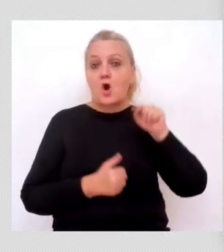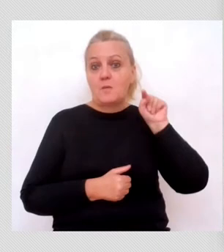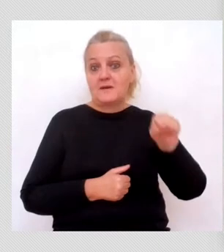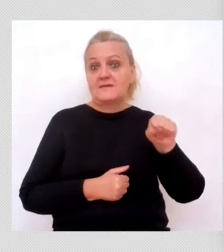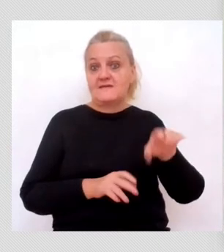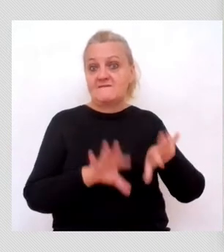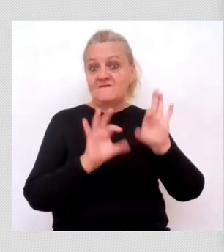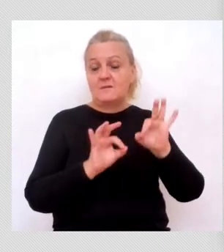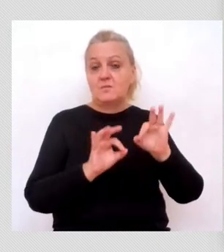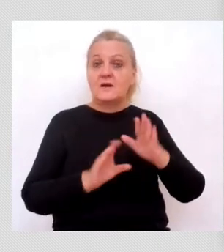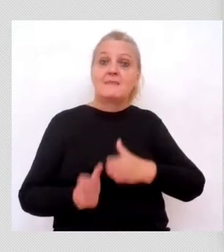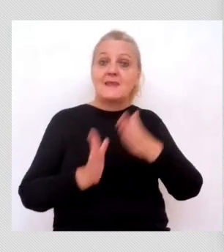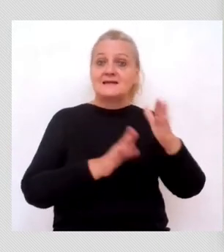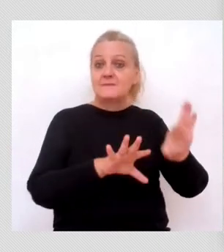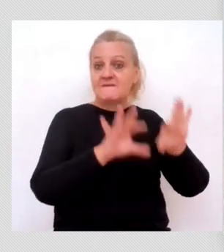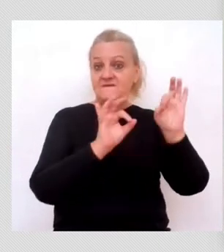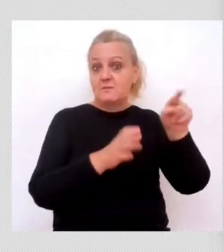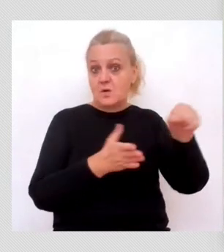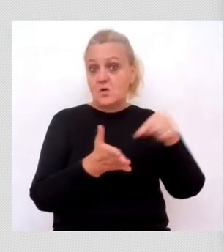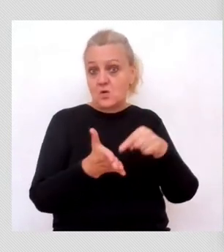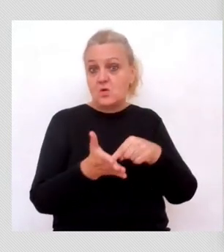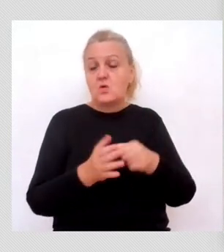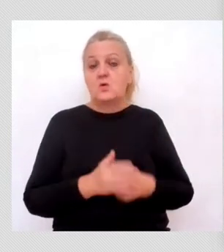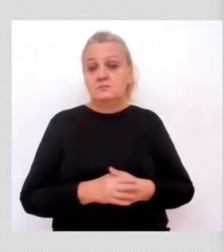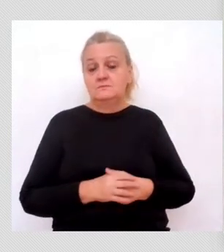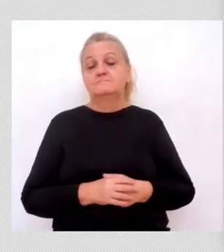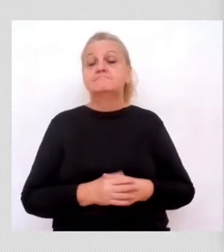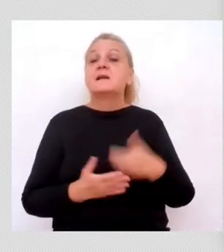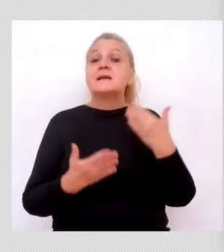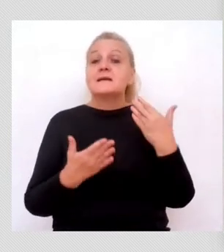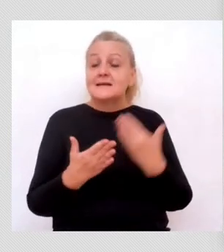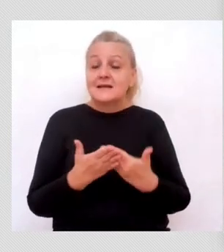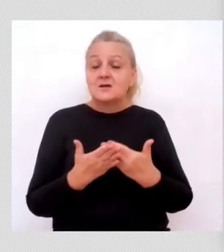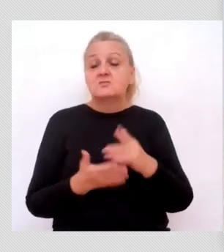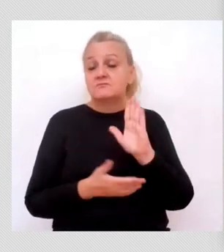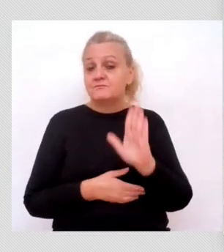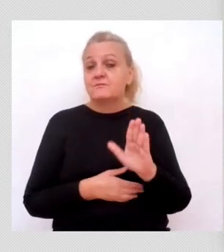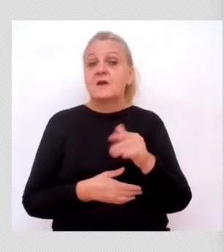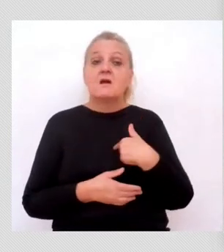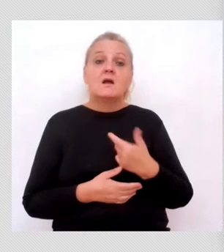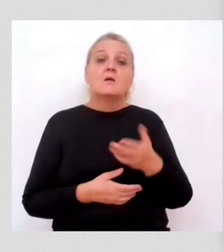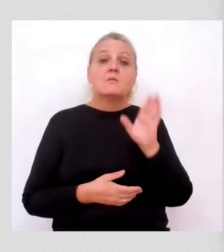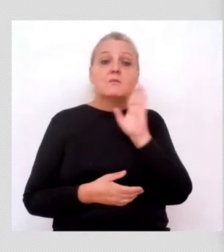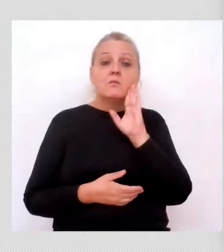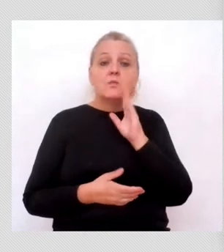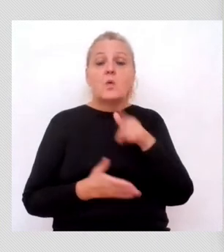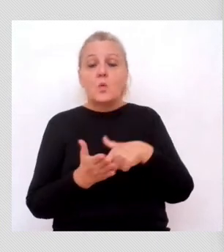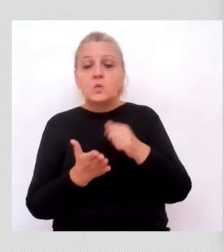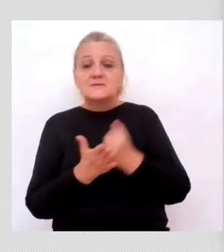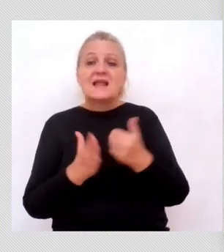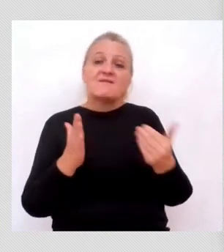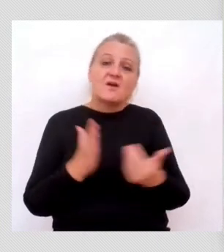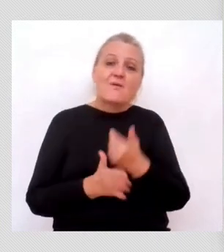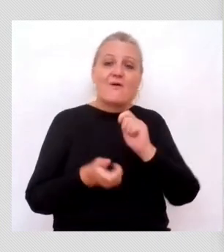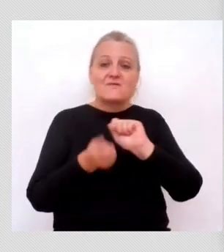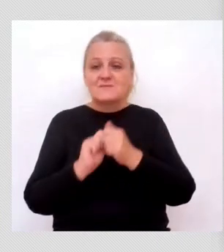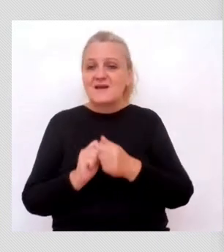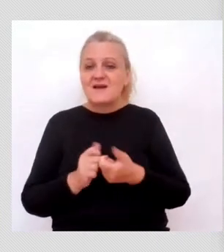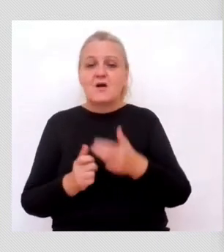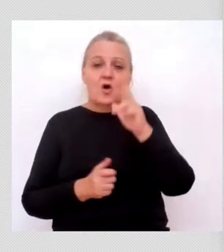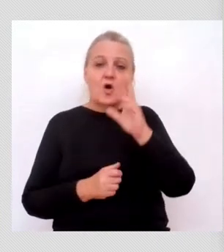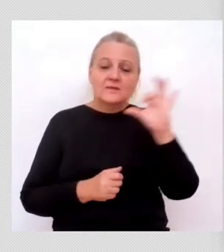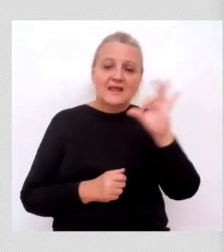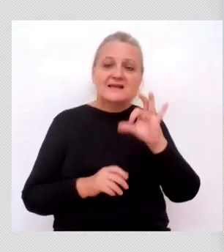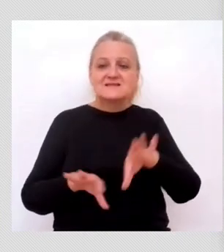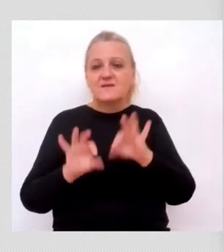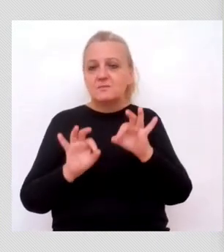wyborach. Dlatego, że nawet jeżeli nie mamy co liczyć na żadne ustawy czy nowelizacje kodeksu wyborczego,